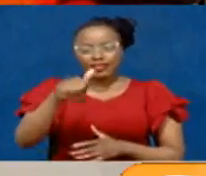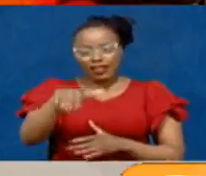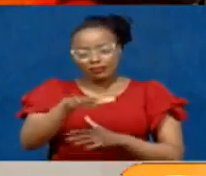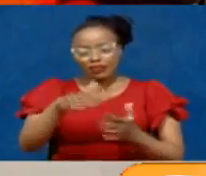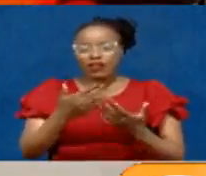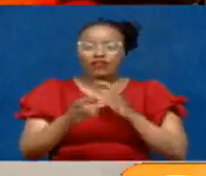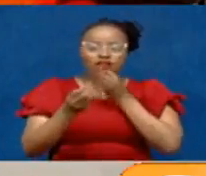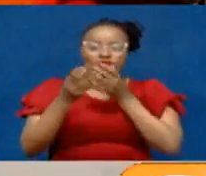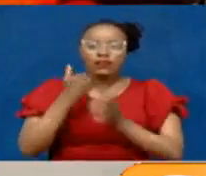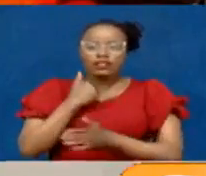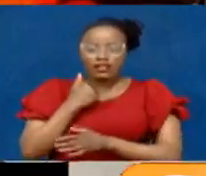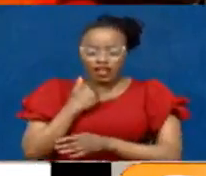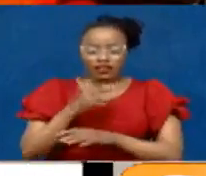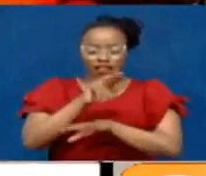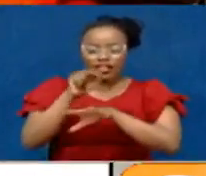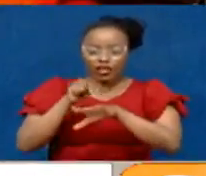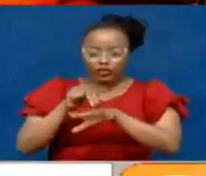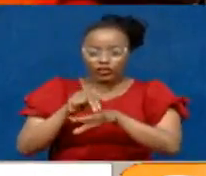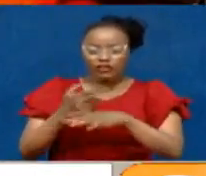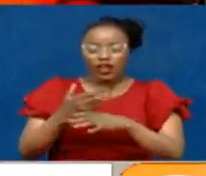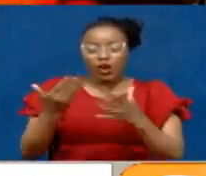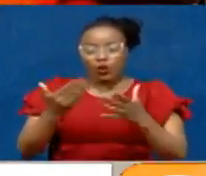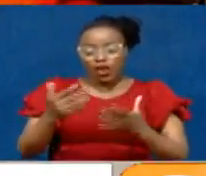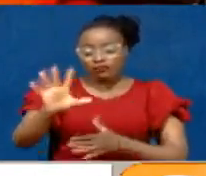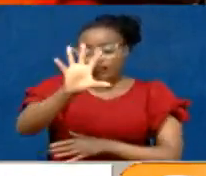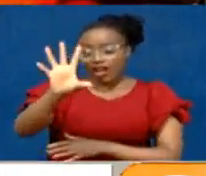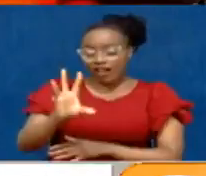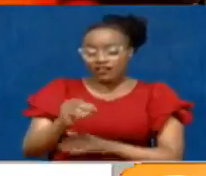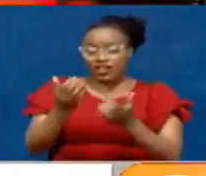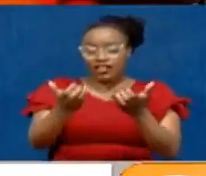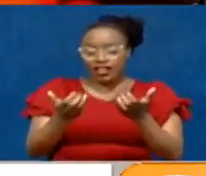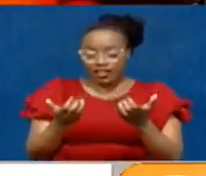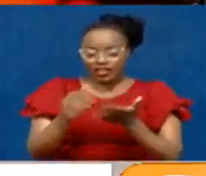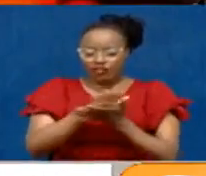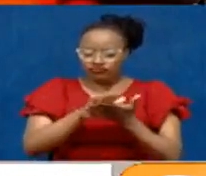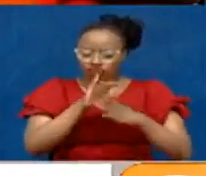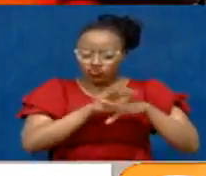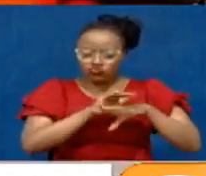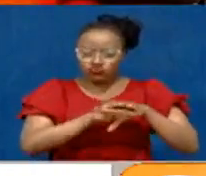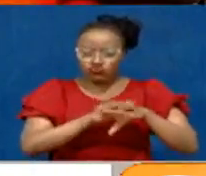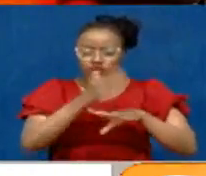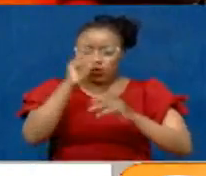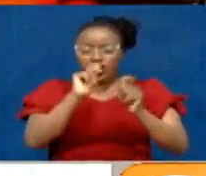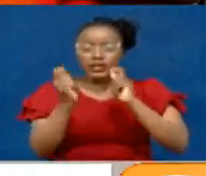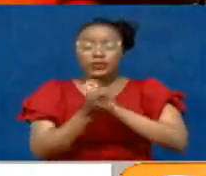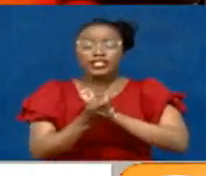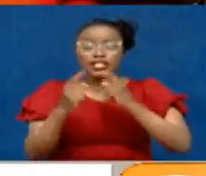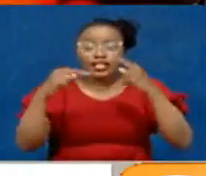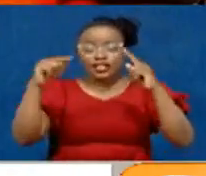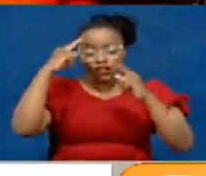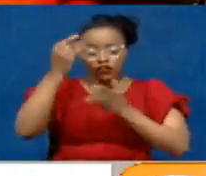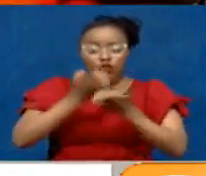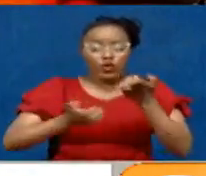kwingineko tunarifiwa kwamba mataifa ya bara Afrika yanahitaji miundo msingi bora ili kufanikisha mafanikio